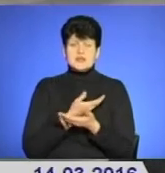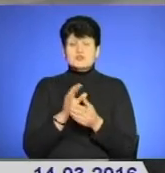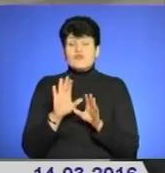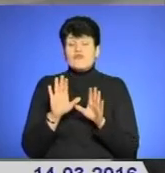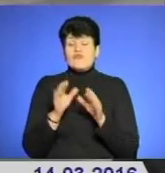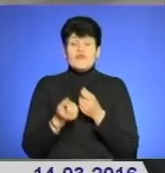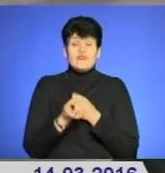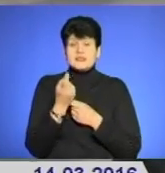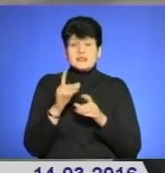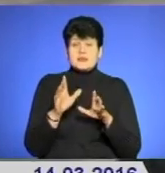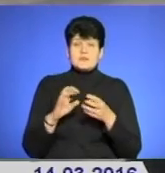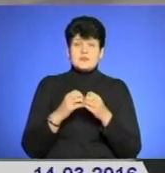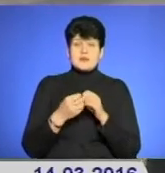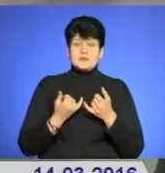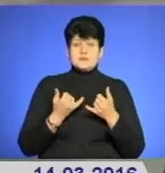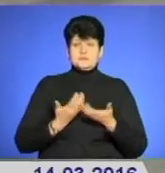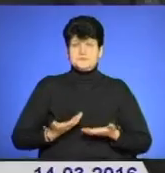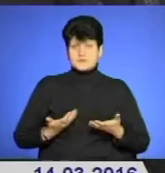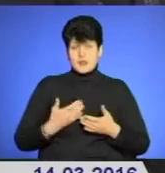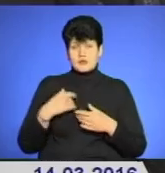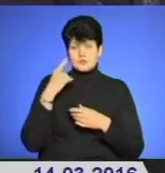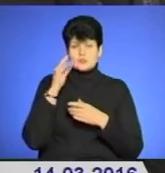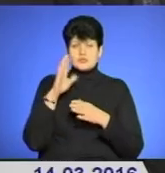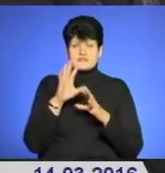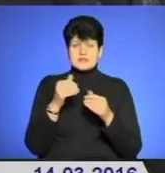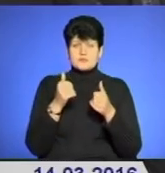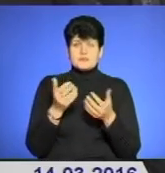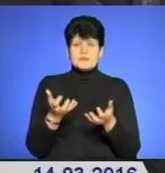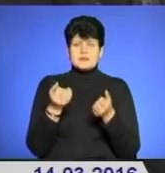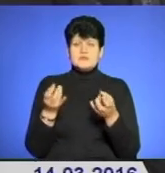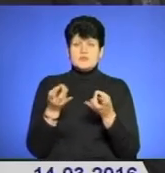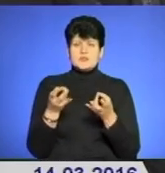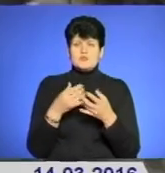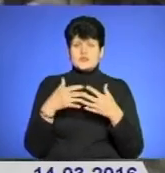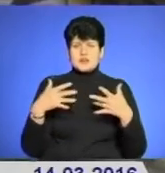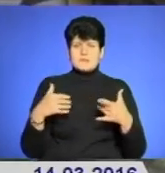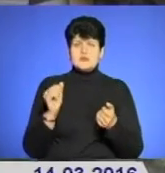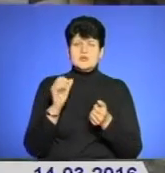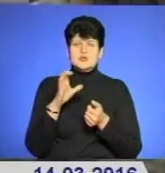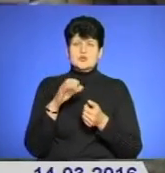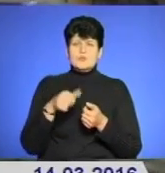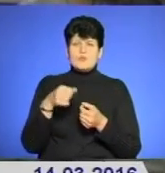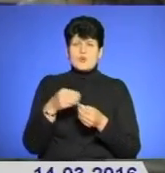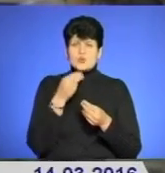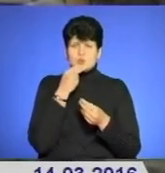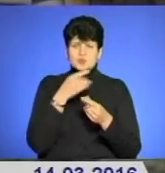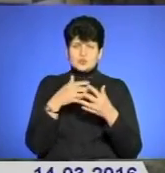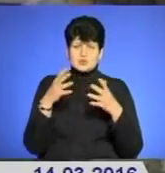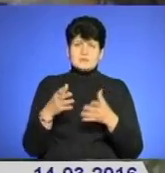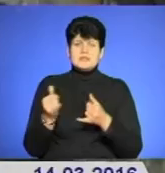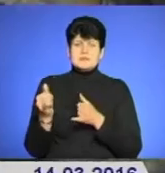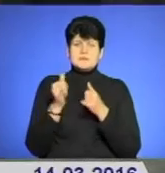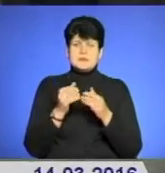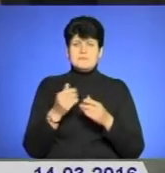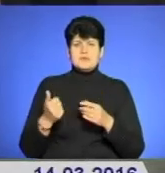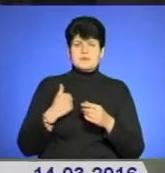якась загроза для життя. Але сподіваємося, що все буде добре. Підтримку необхідними речами, субпродуктами та засобами гігієни забезпечили бійців і